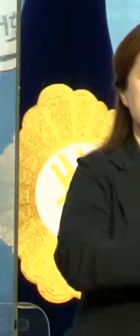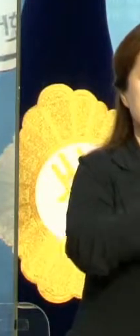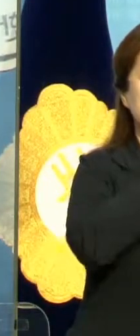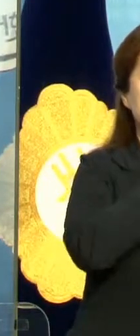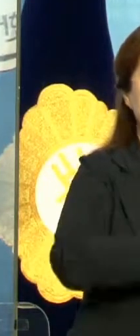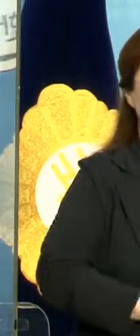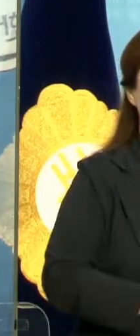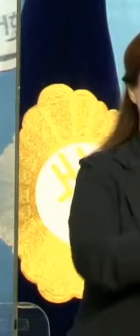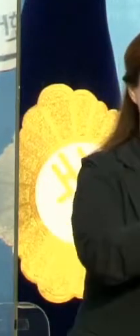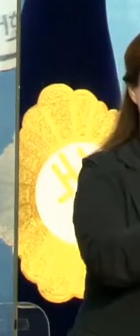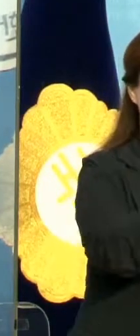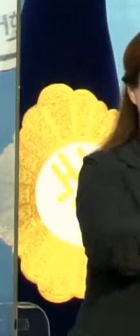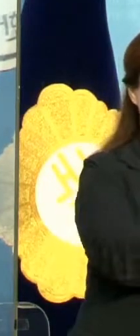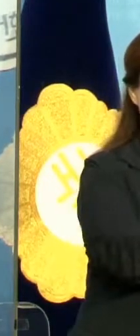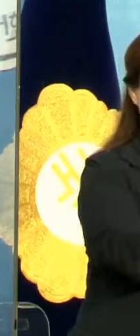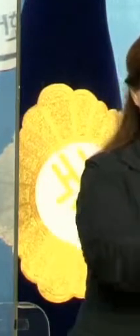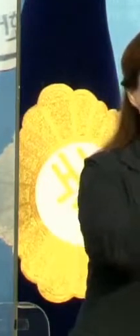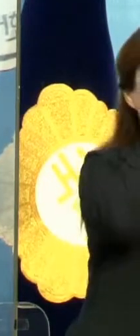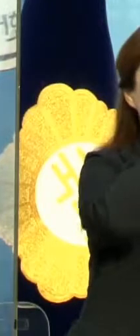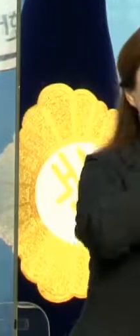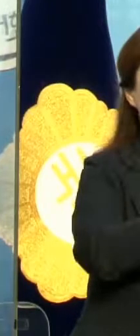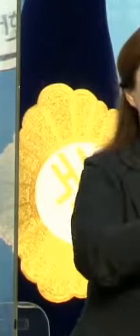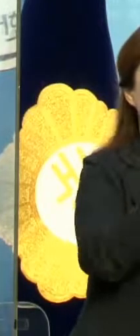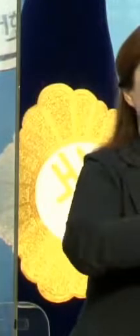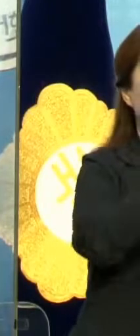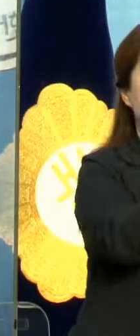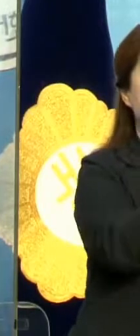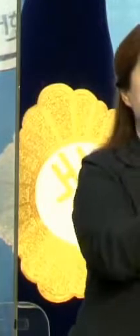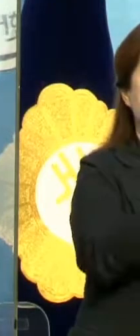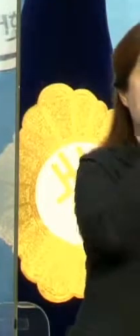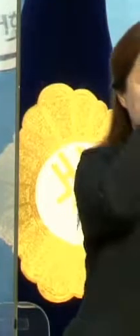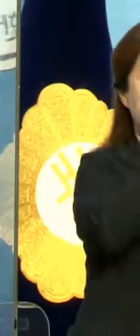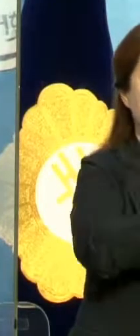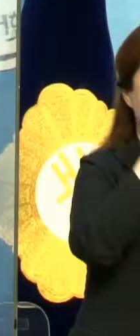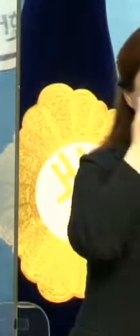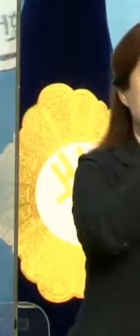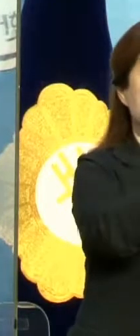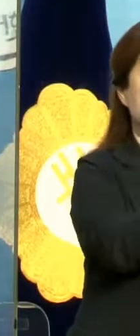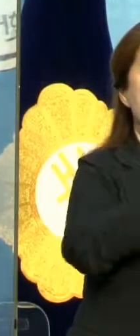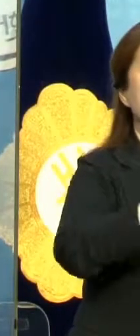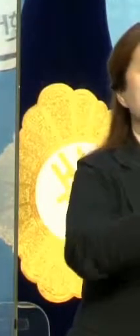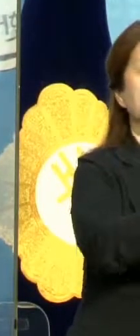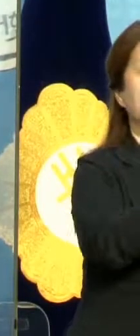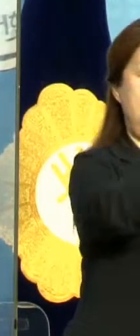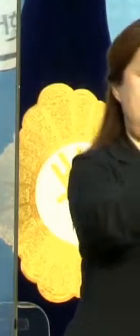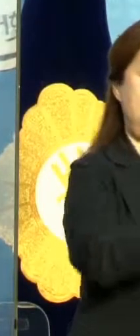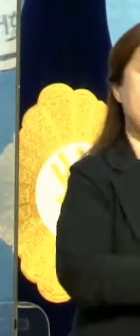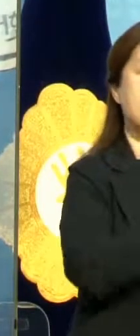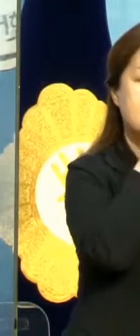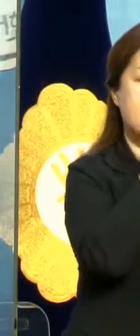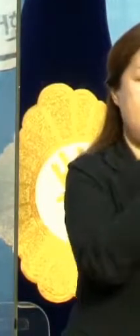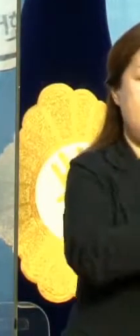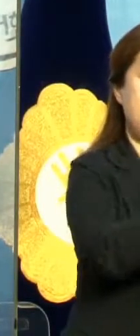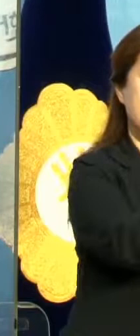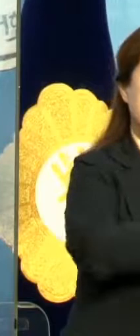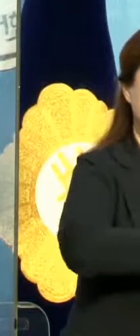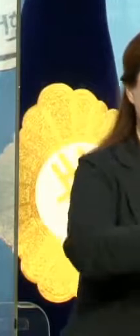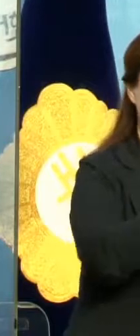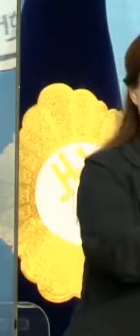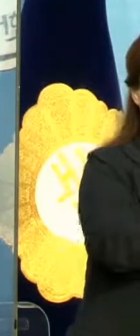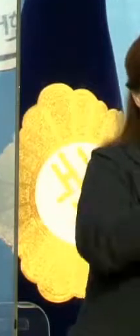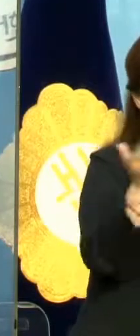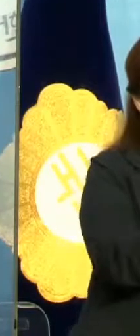어이 충돌과 관련되어서 는 공직자 윤리 법의 분명하게 금지 규정을 두고 있습니다 공직 수행에 적정성과 이